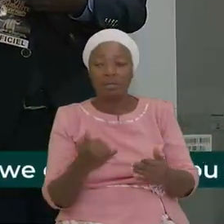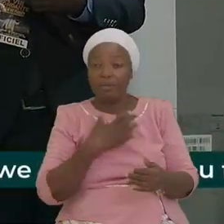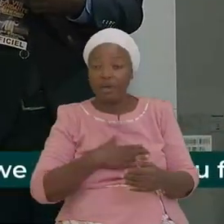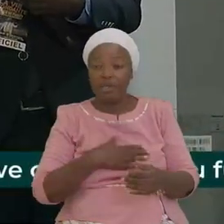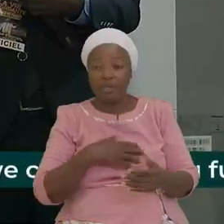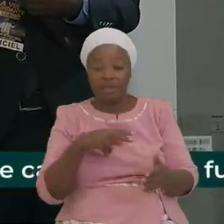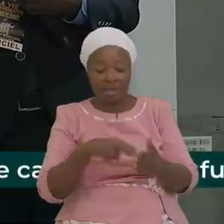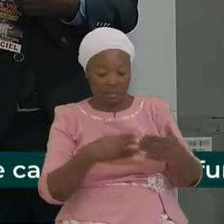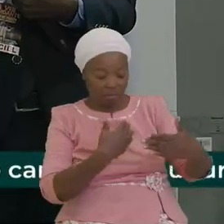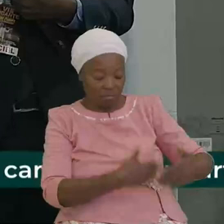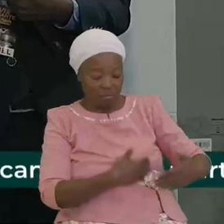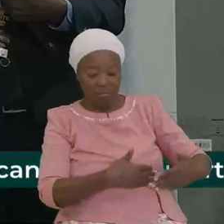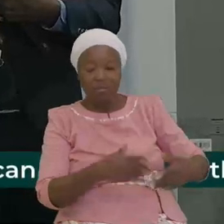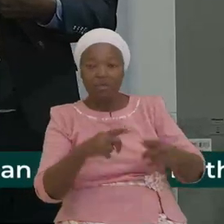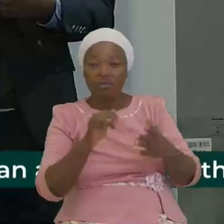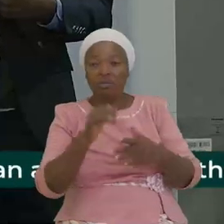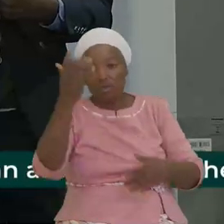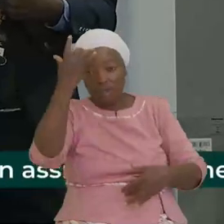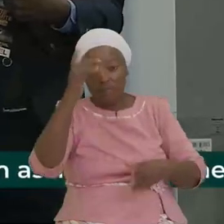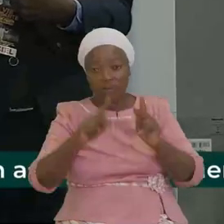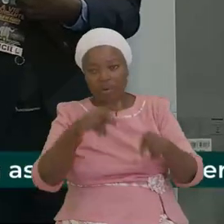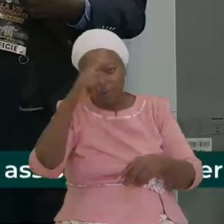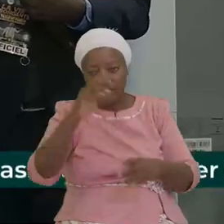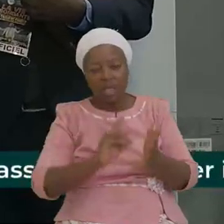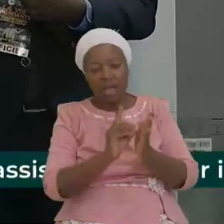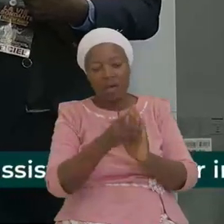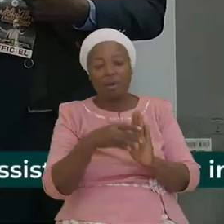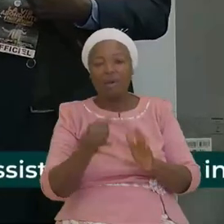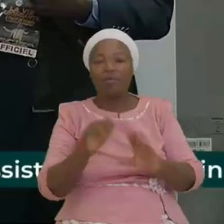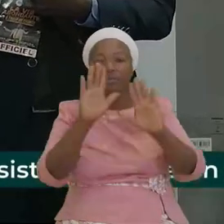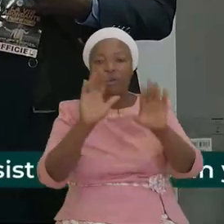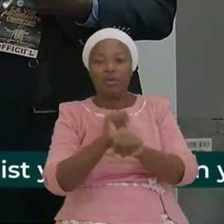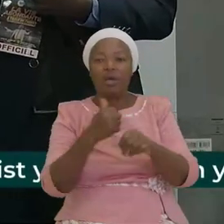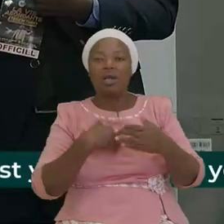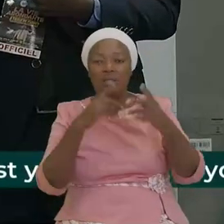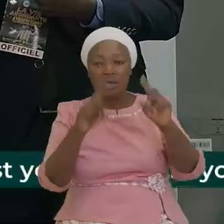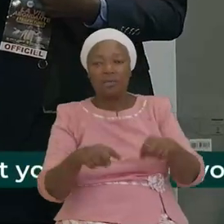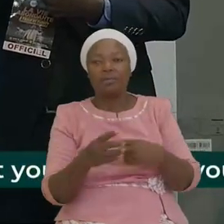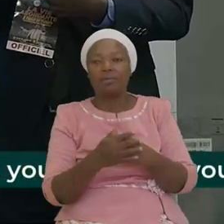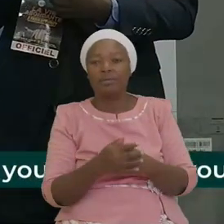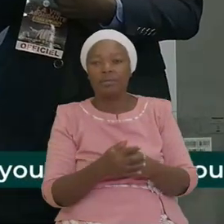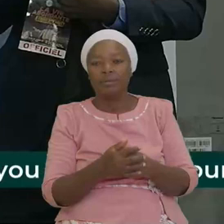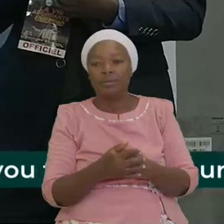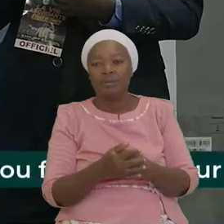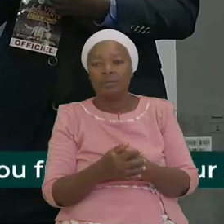Now, stay next to the sick people and know that the hour of...